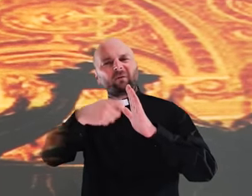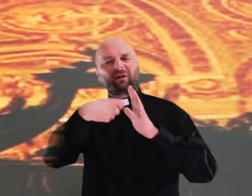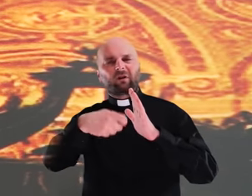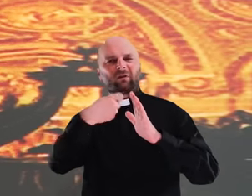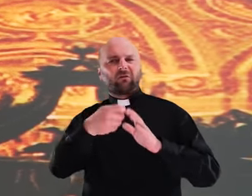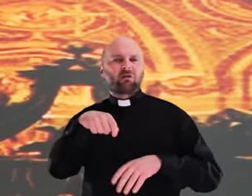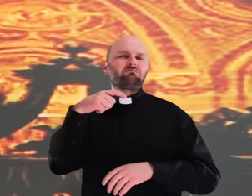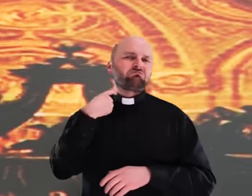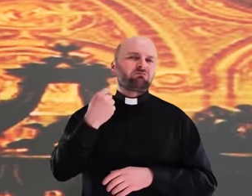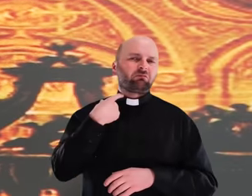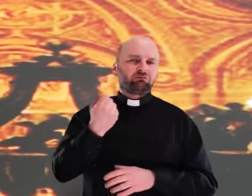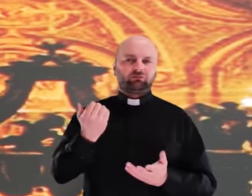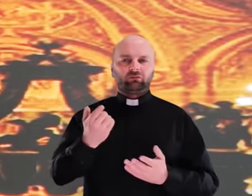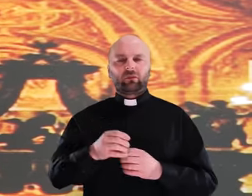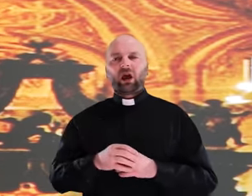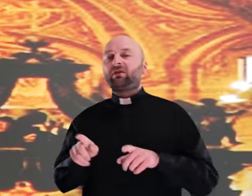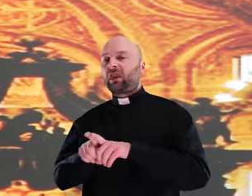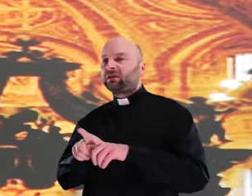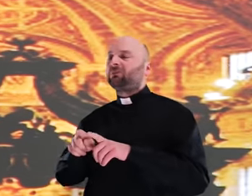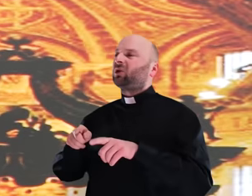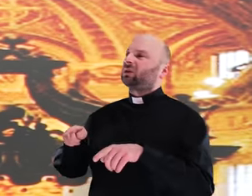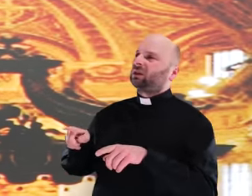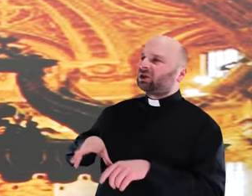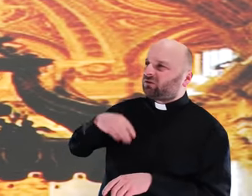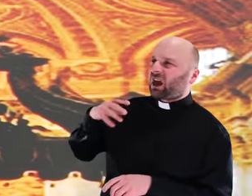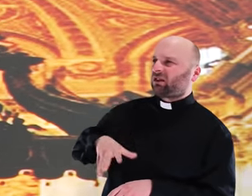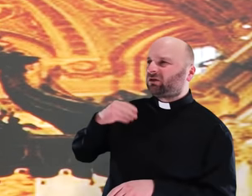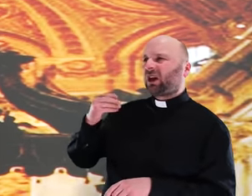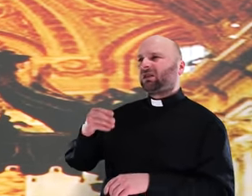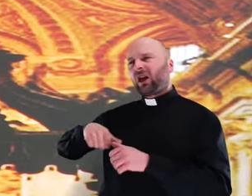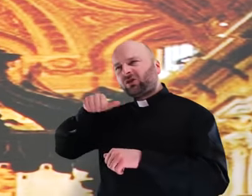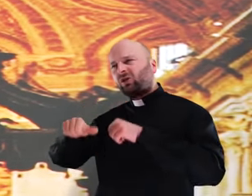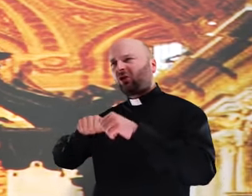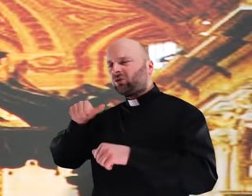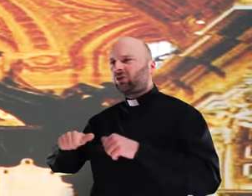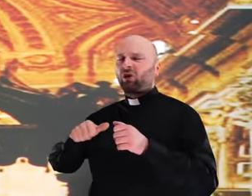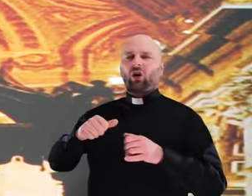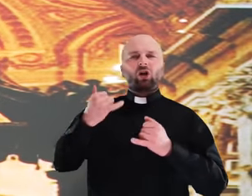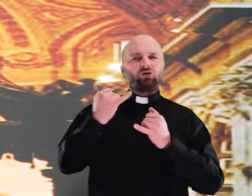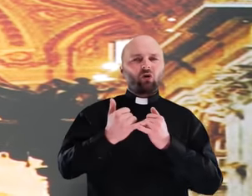czas to samo. Śpiewanie to samo. Klęczenie, nogi